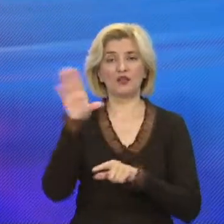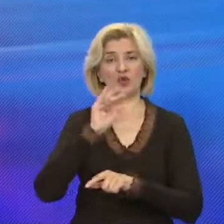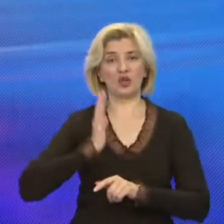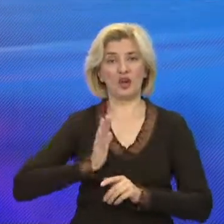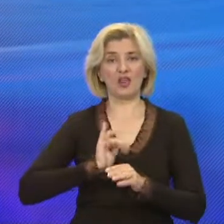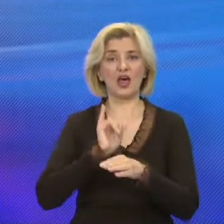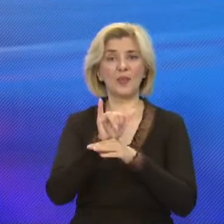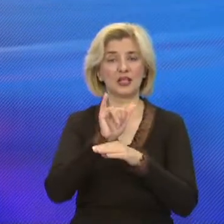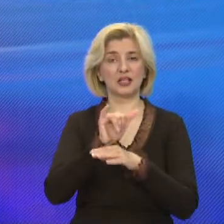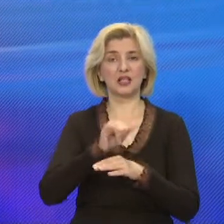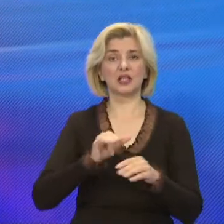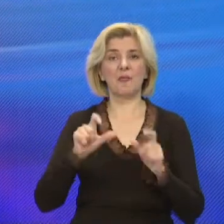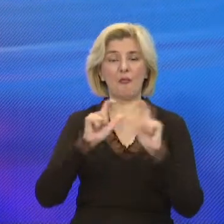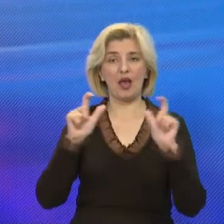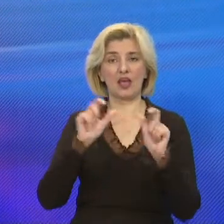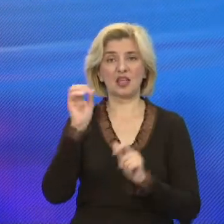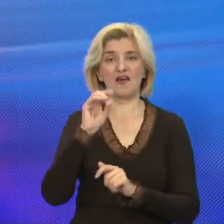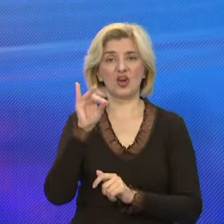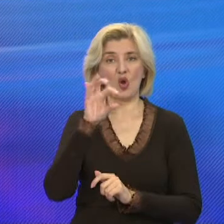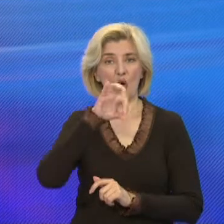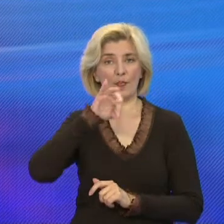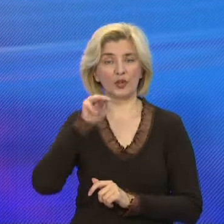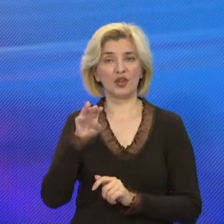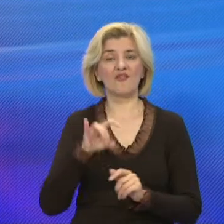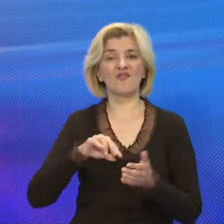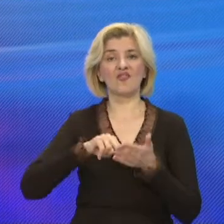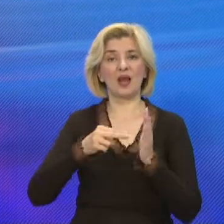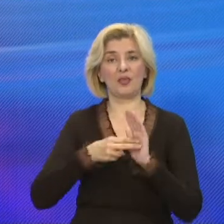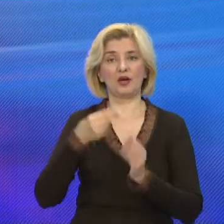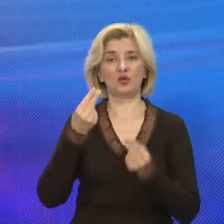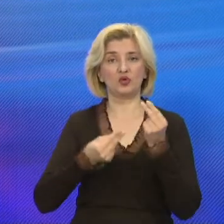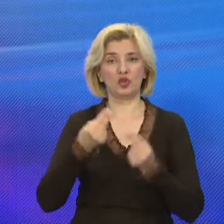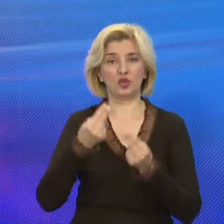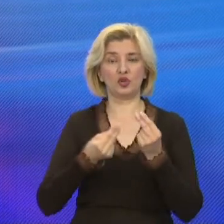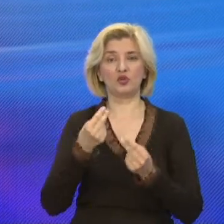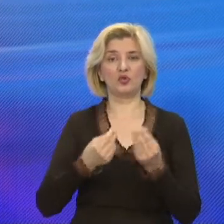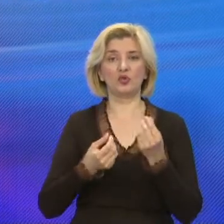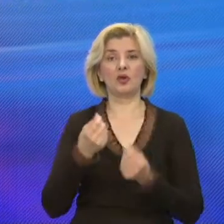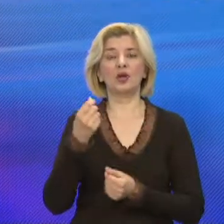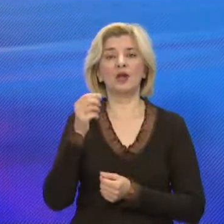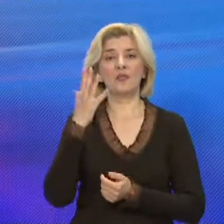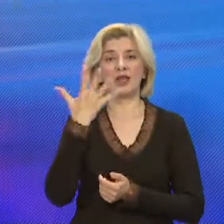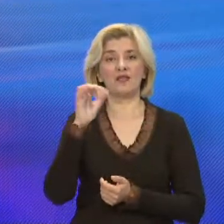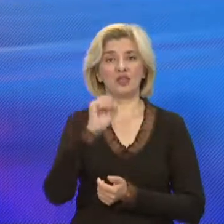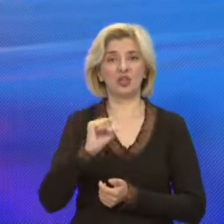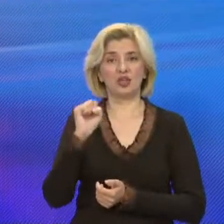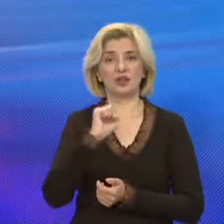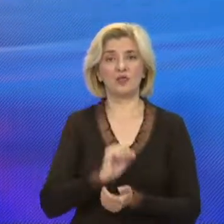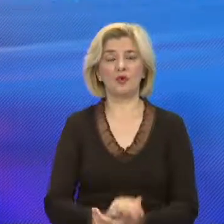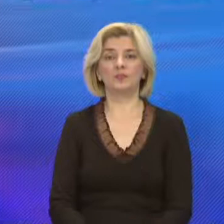сетки «Євроопт» у рамках розыгрышу гульни 5 жніўня. Усе подробности у відеоматеріалі.